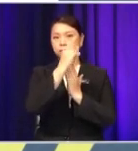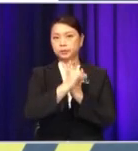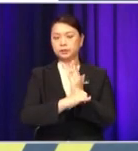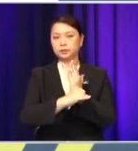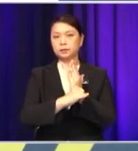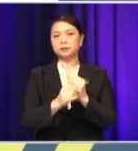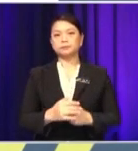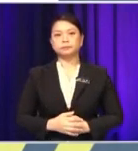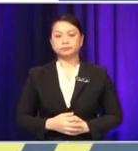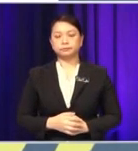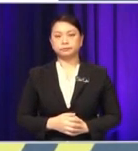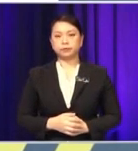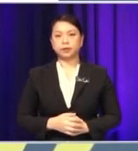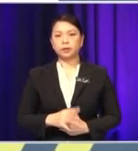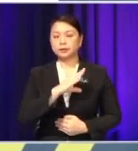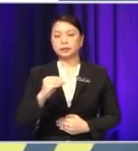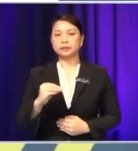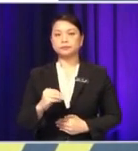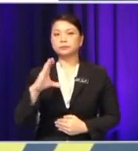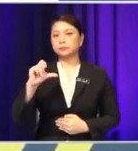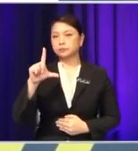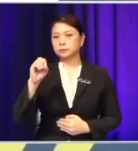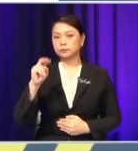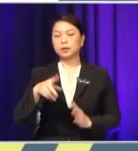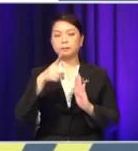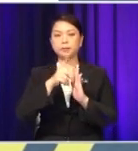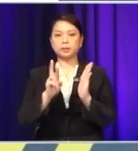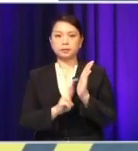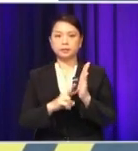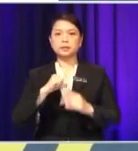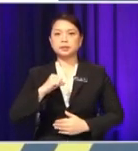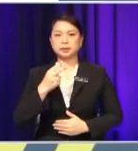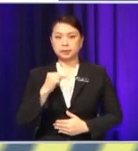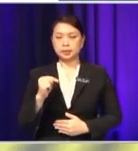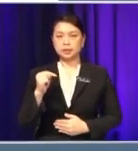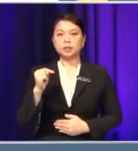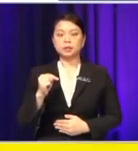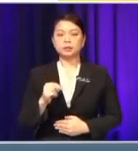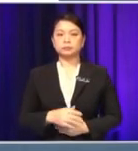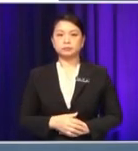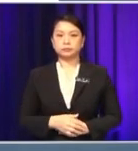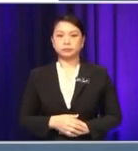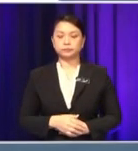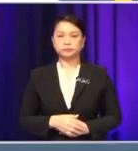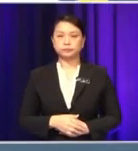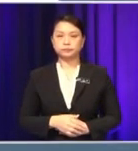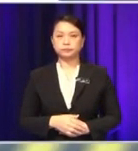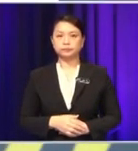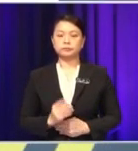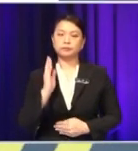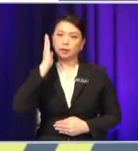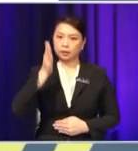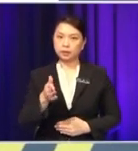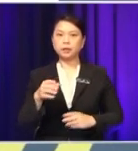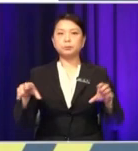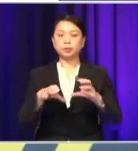kedua, calon persendirian juga, kalau sebelum ini, kalau calon sekolah diuruskan oleh pihak sekolah, bagi calon persendirian akan